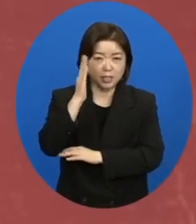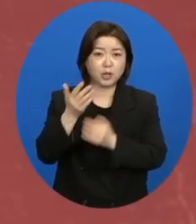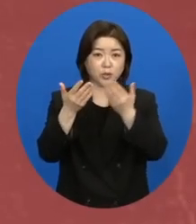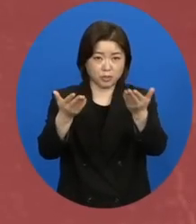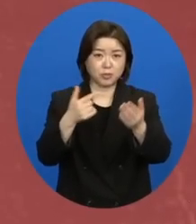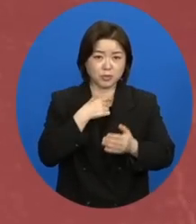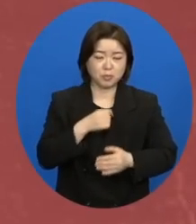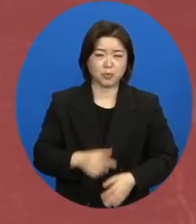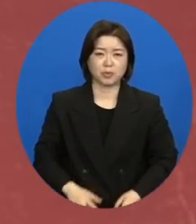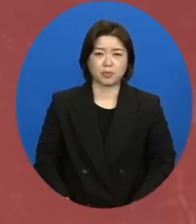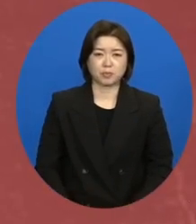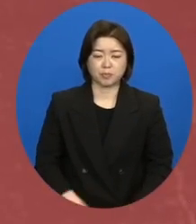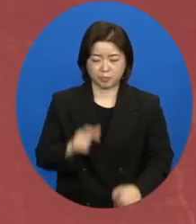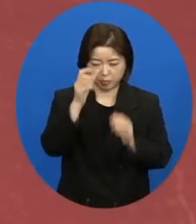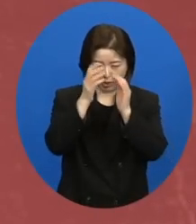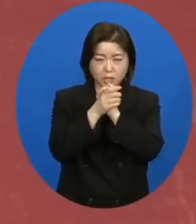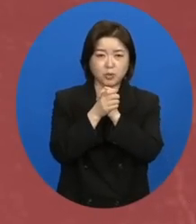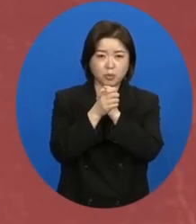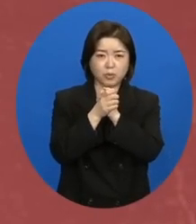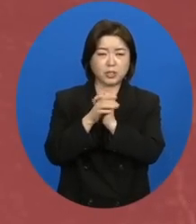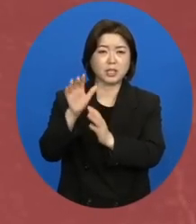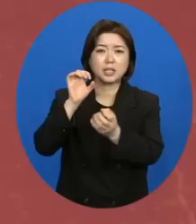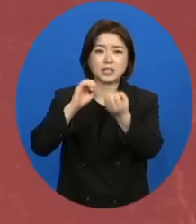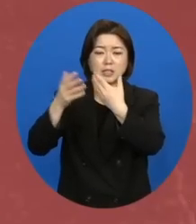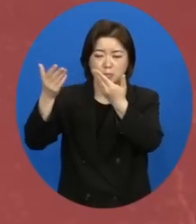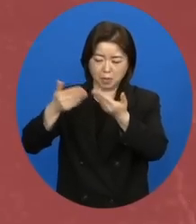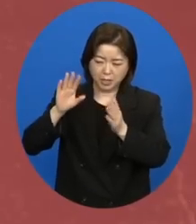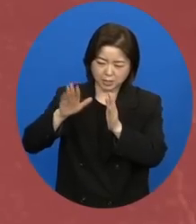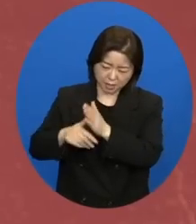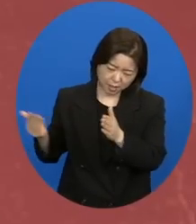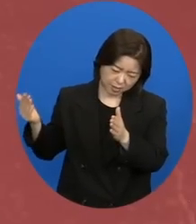마칠게요. 기도는 응답받을 때까지.